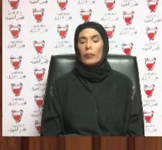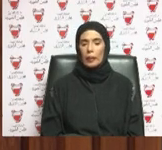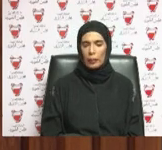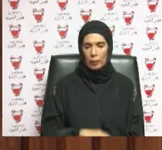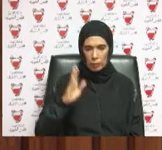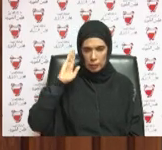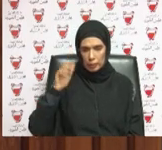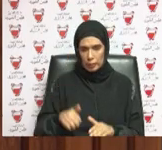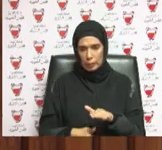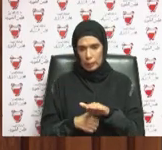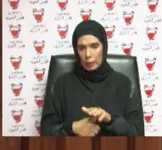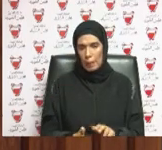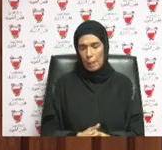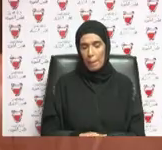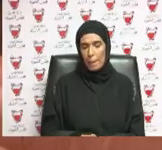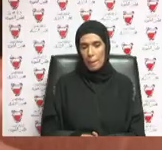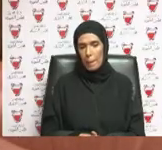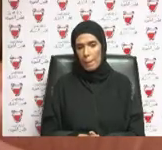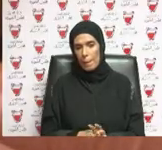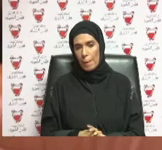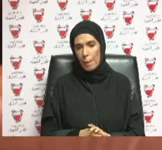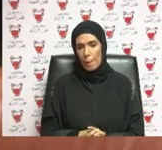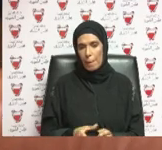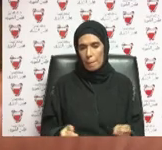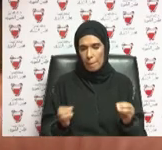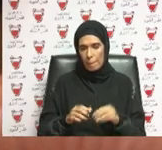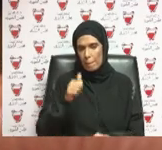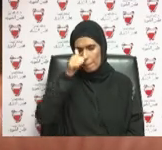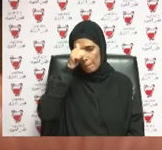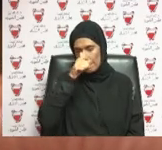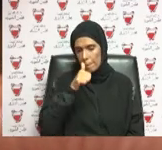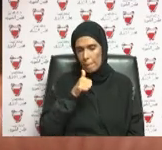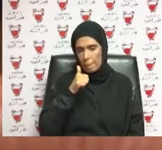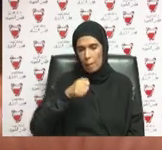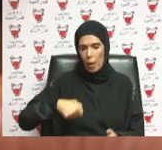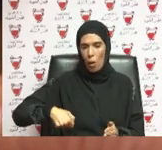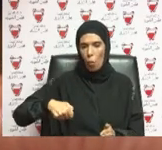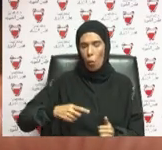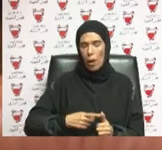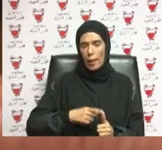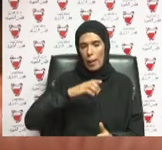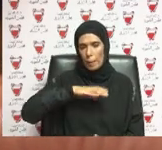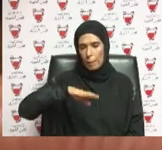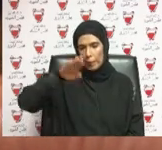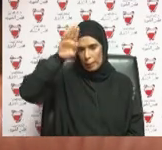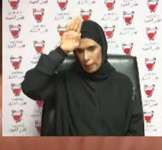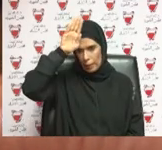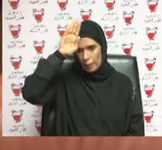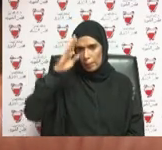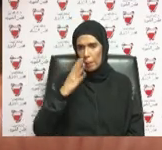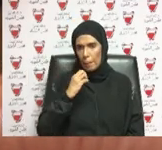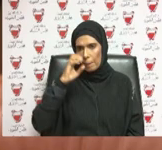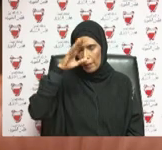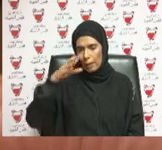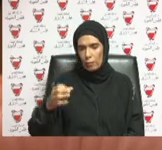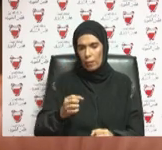شكرا معالي الرئيس. بمزيد من الحزن نتقدم بالعزاء لصاحب الجلالة الملك حمد